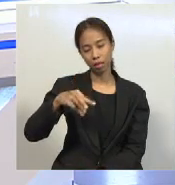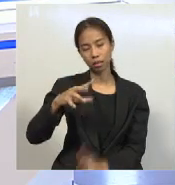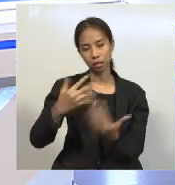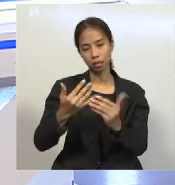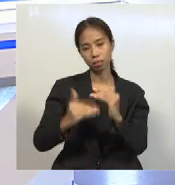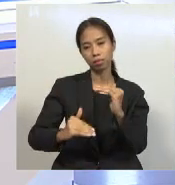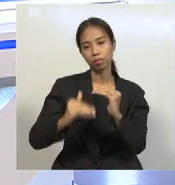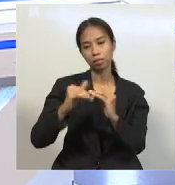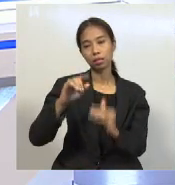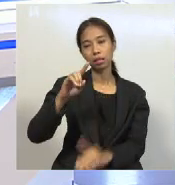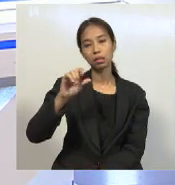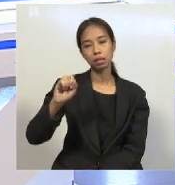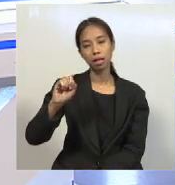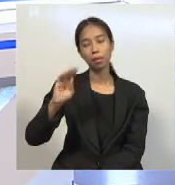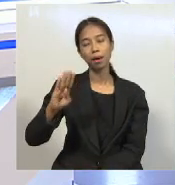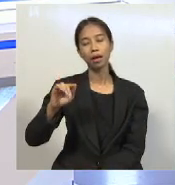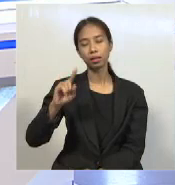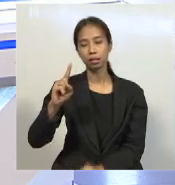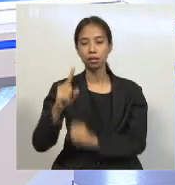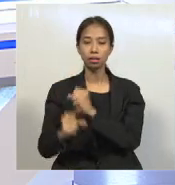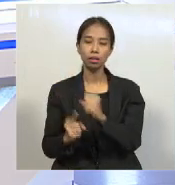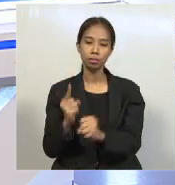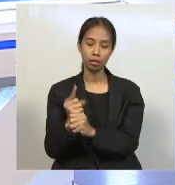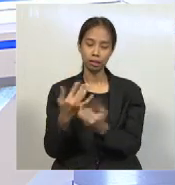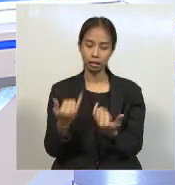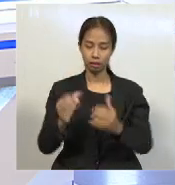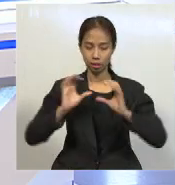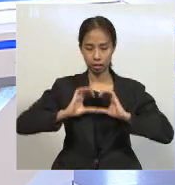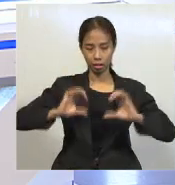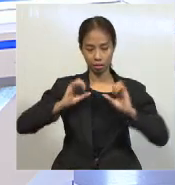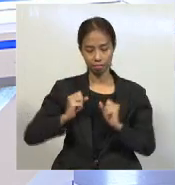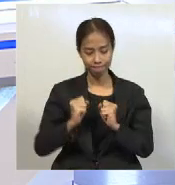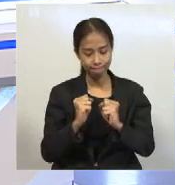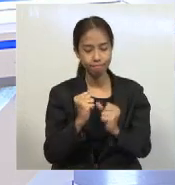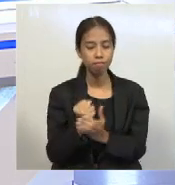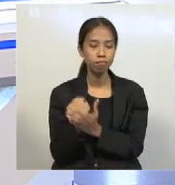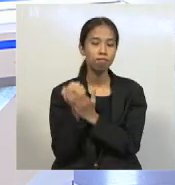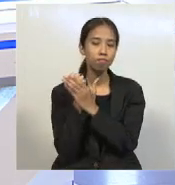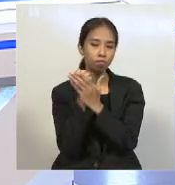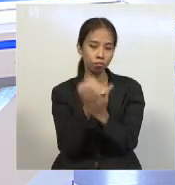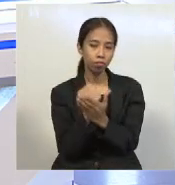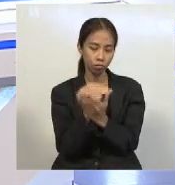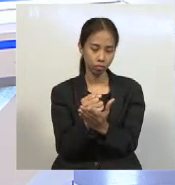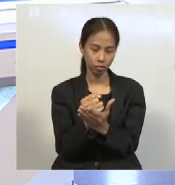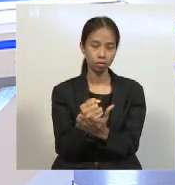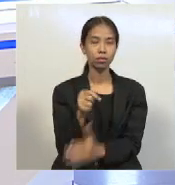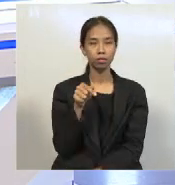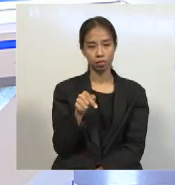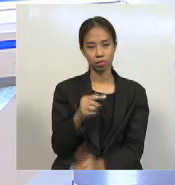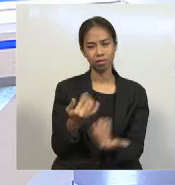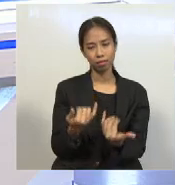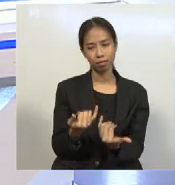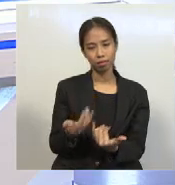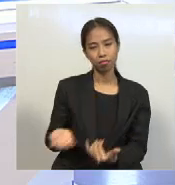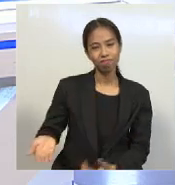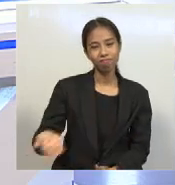นี้ให้ไม่เกิน 100,000 บาทต่อปีนะคะรัฐบาลก็พยายามที่จะเข้าไปช่วยเหลือสนับสนุนให้ทุกคนนะคะ